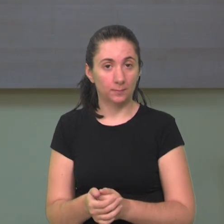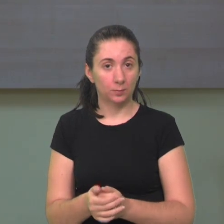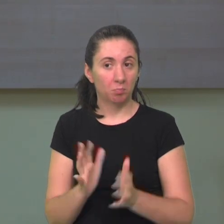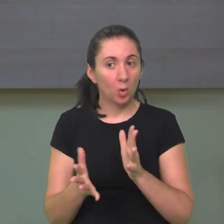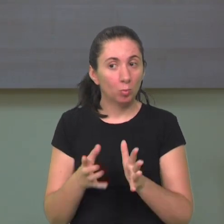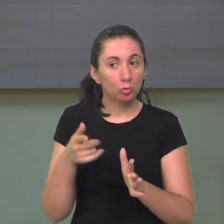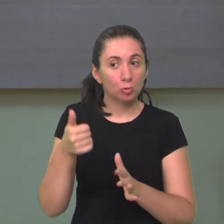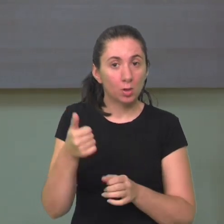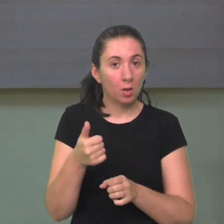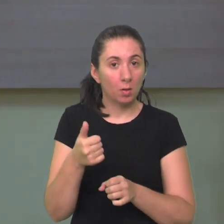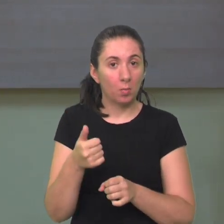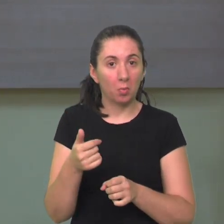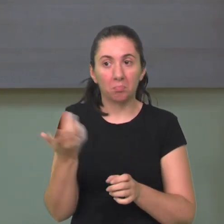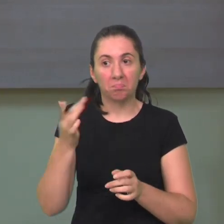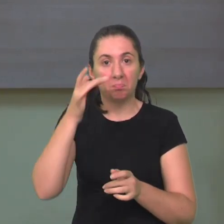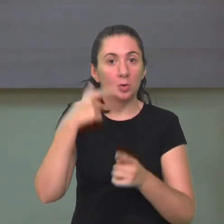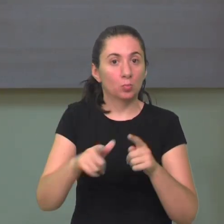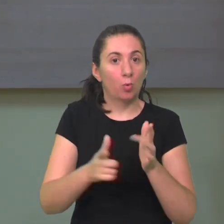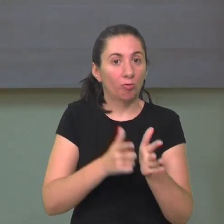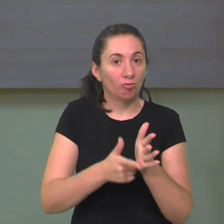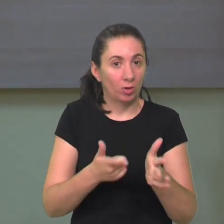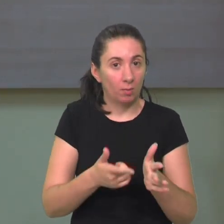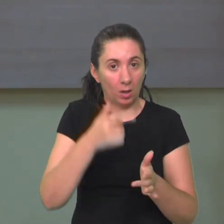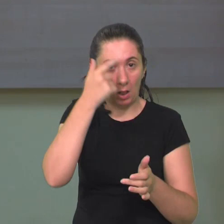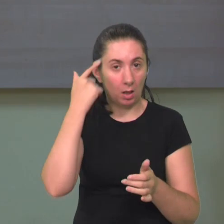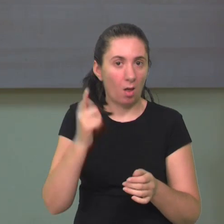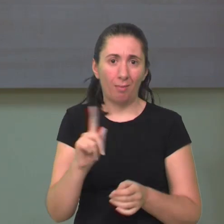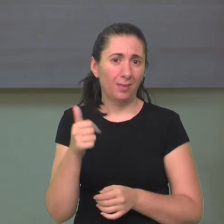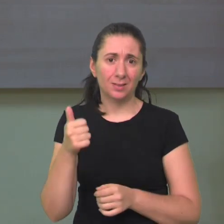odnosno možda je to samo goga sezonski. Pa nije baš samo